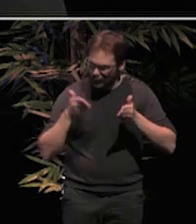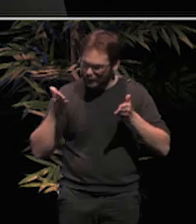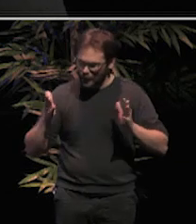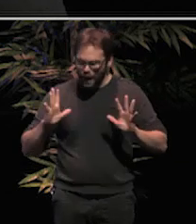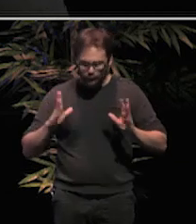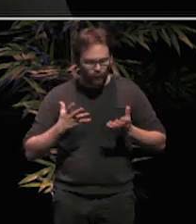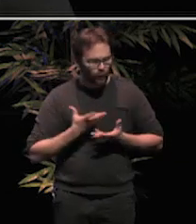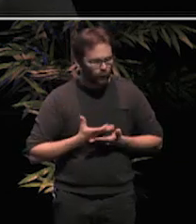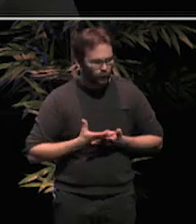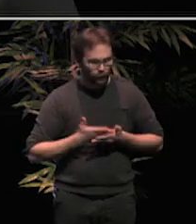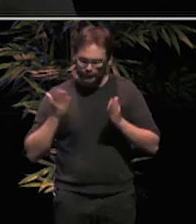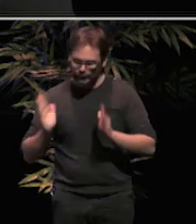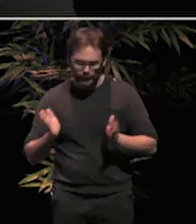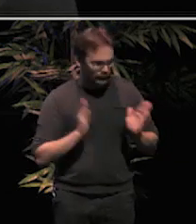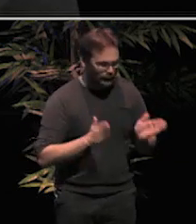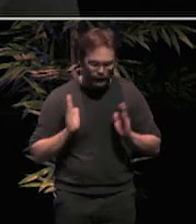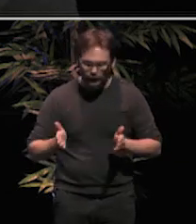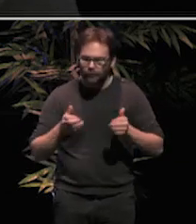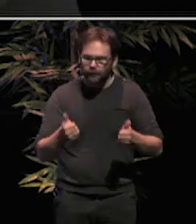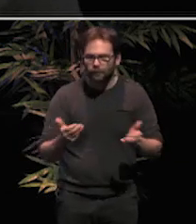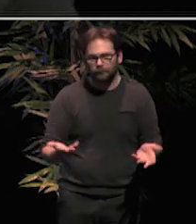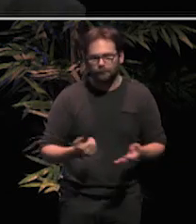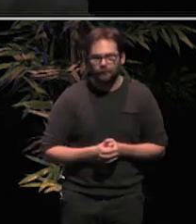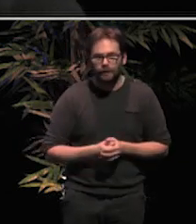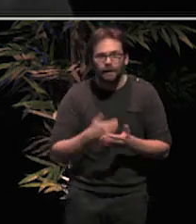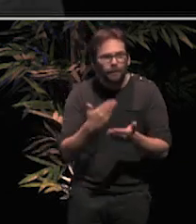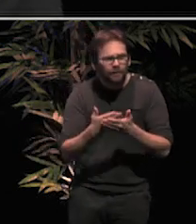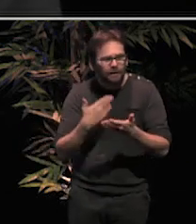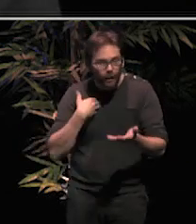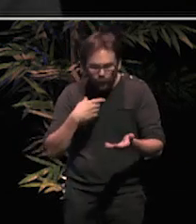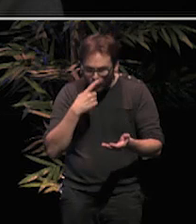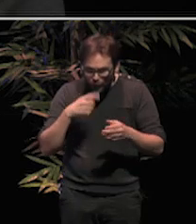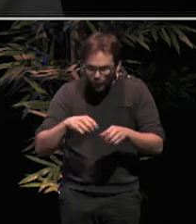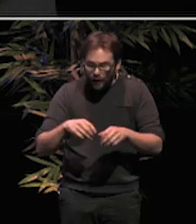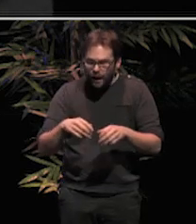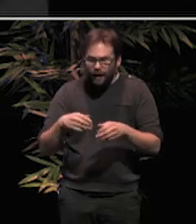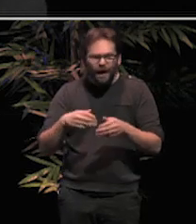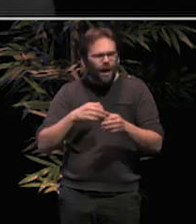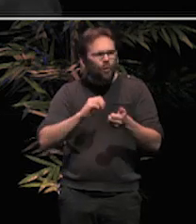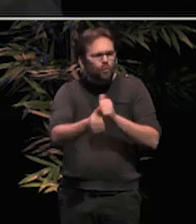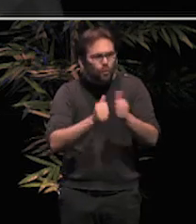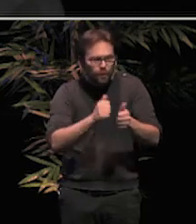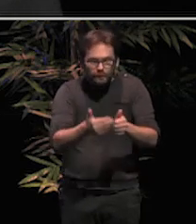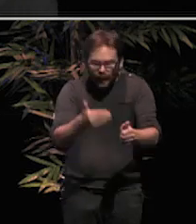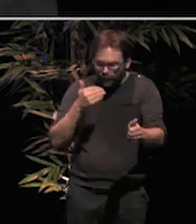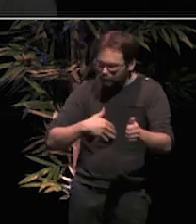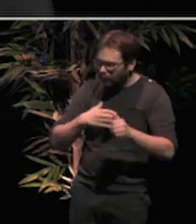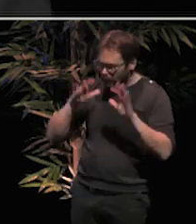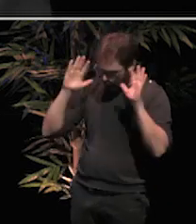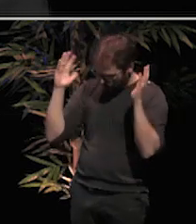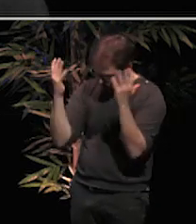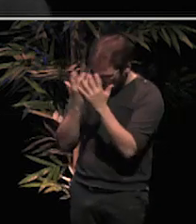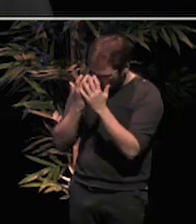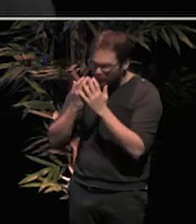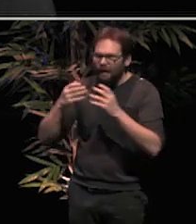crois qu'avant une course, j'ai besoin aussi de rentrer un peu dans une bulle ou faire abstraction un peu de tout cet